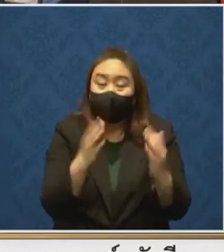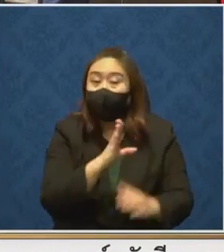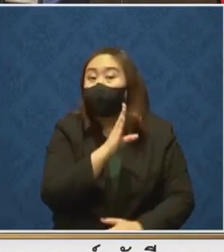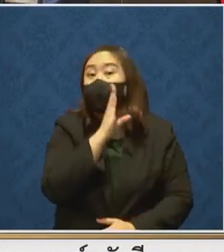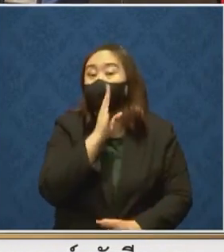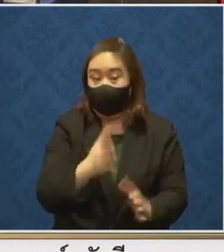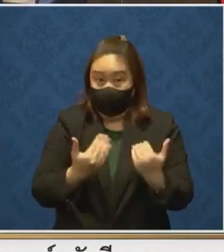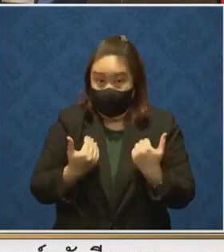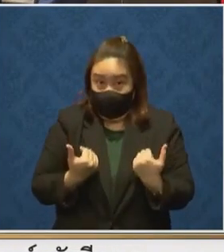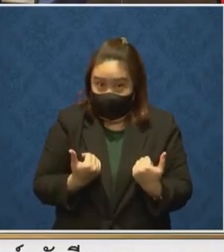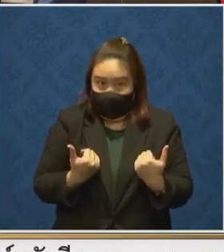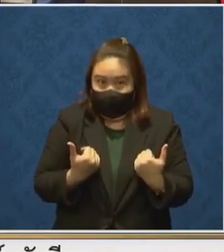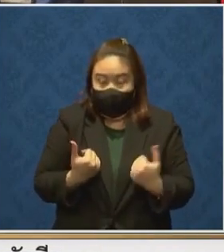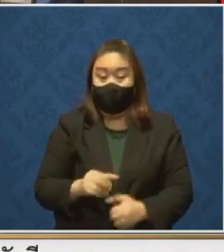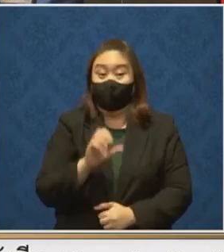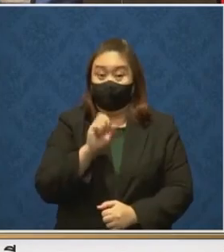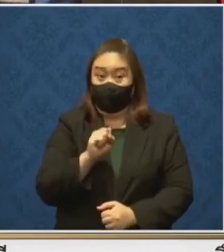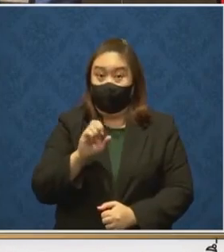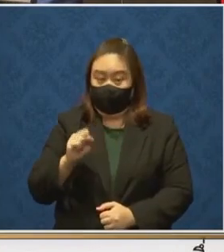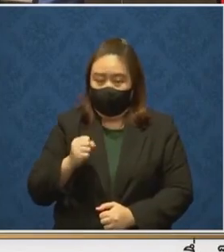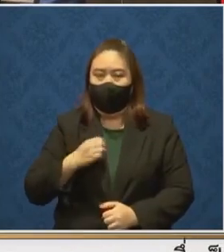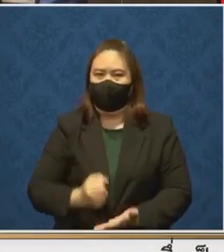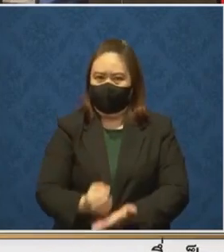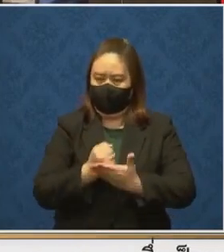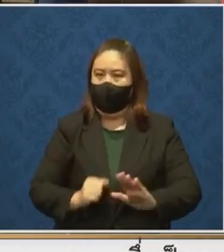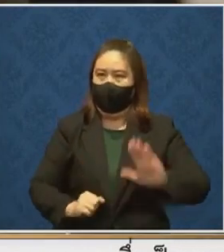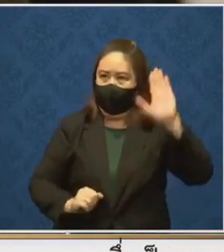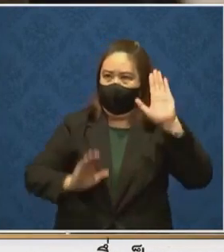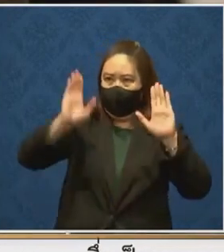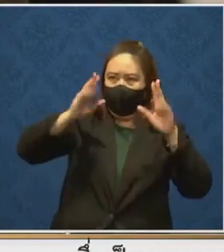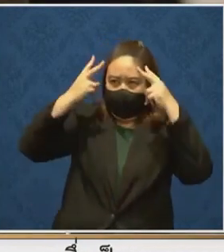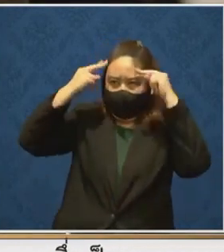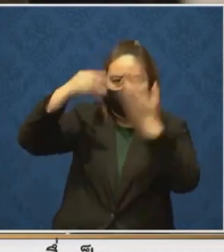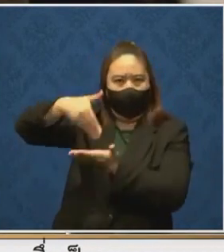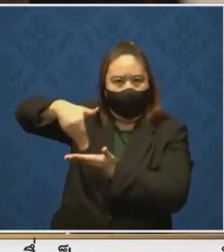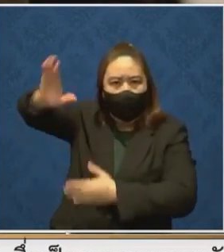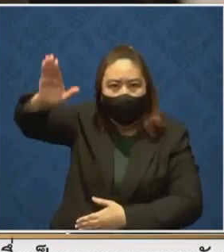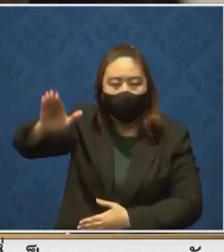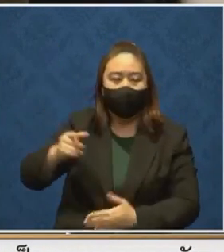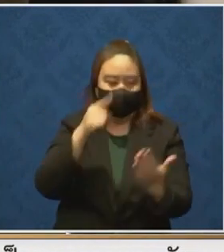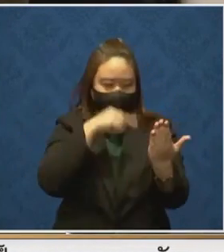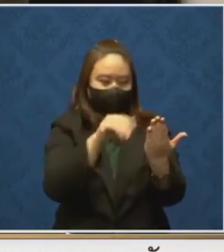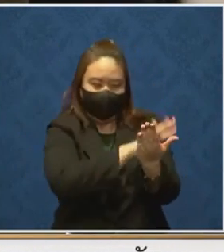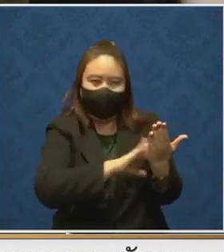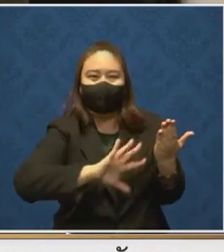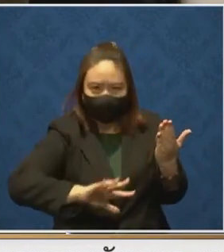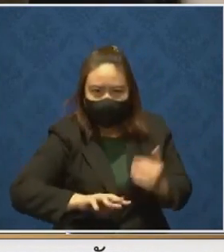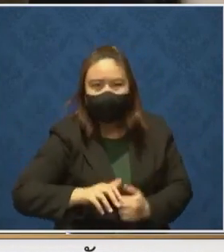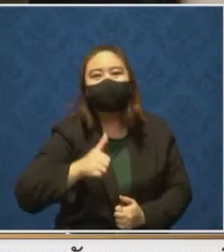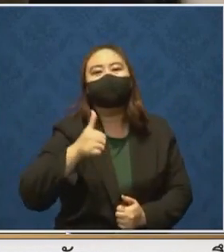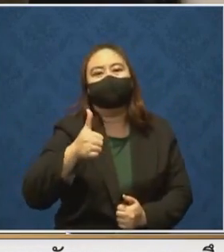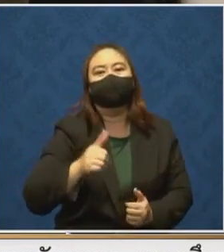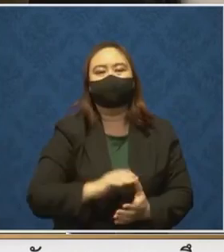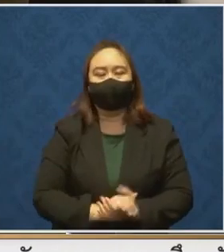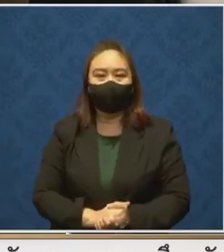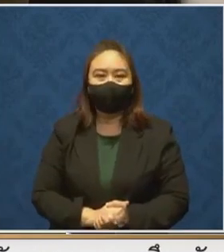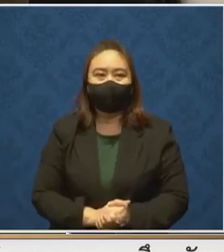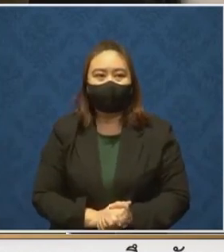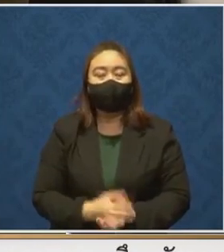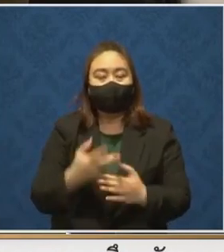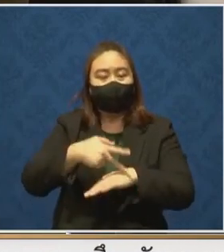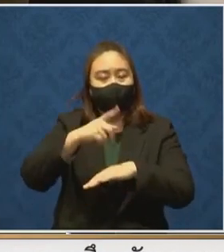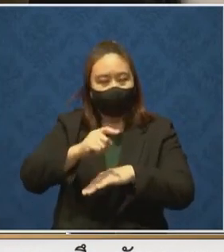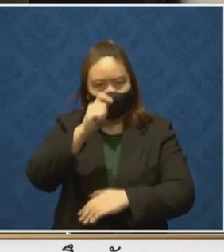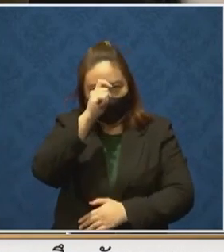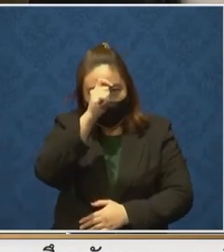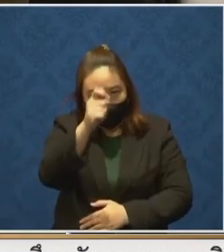ได้ช่วยกันโวทเอาผเอกประยุตออกไปประเทศนี้จะเริมดีขึ้นทันทีธรรธานทครบ ดิฉันสัิฐานว